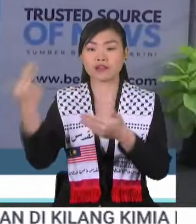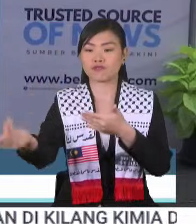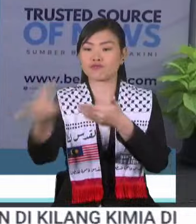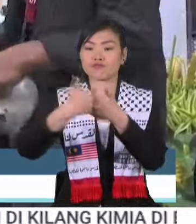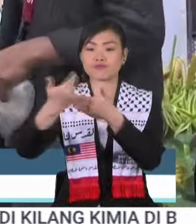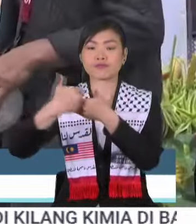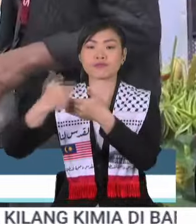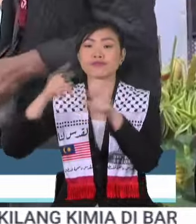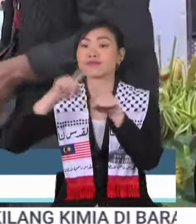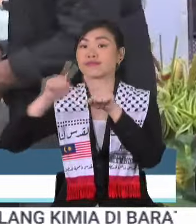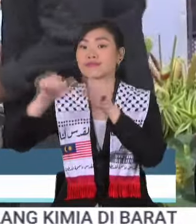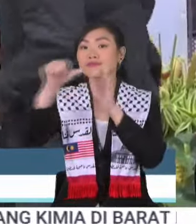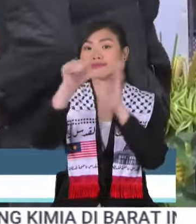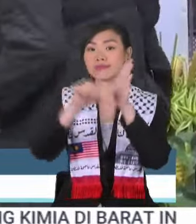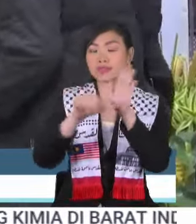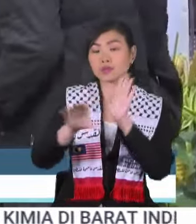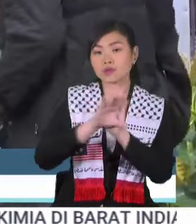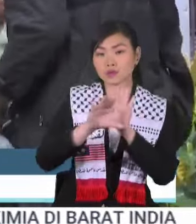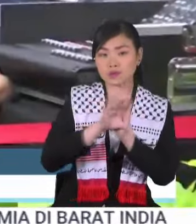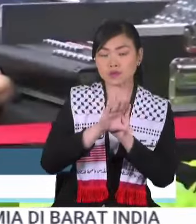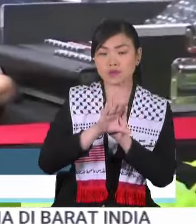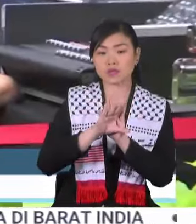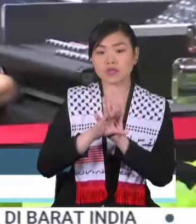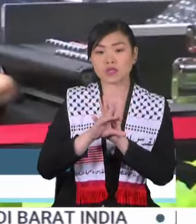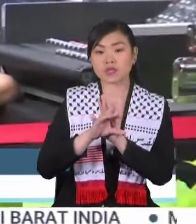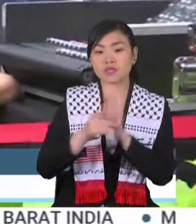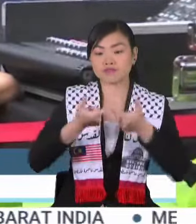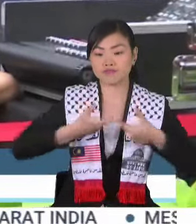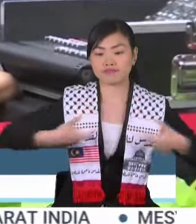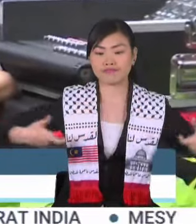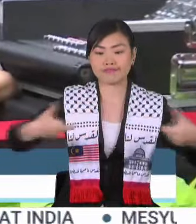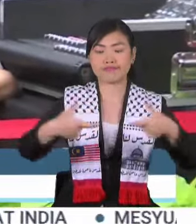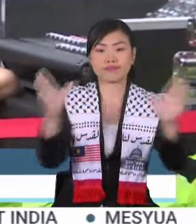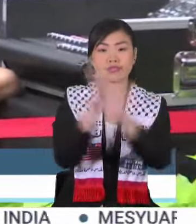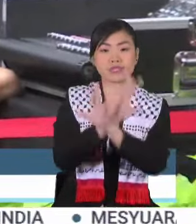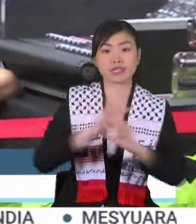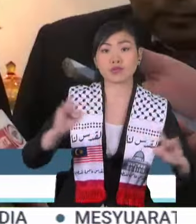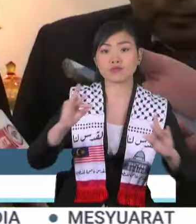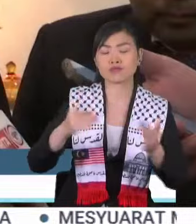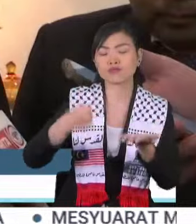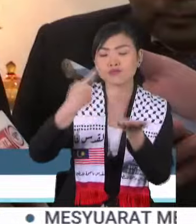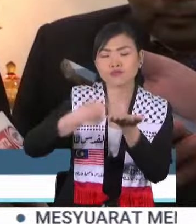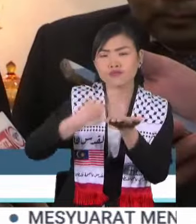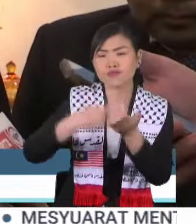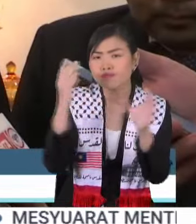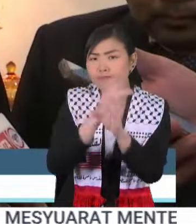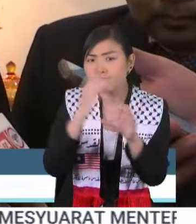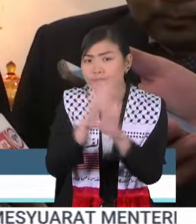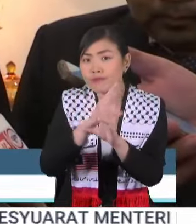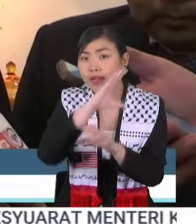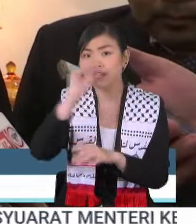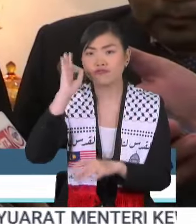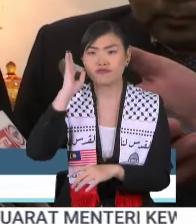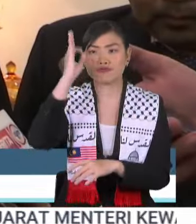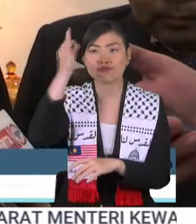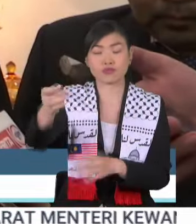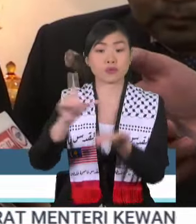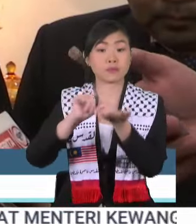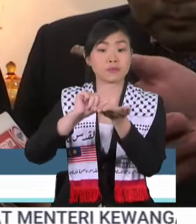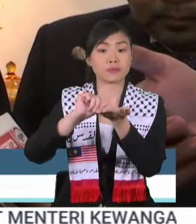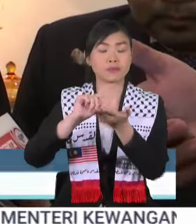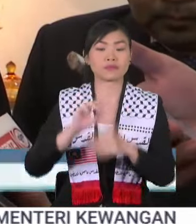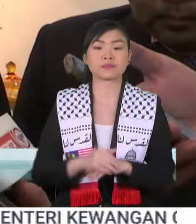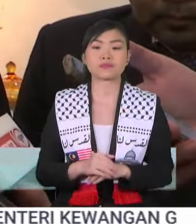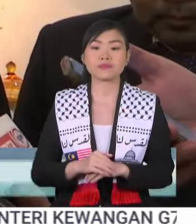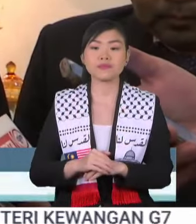menyertai beberapa acara seperti Persidangan Media Sarawak untuk membincangkan cabaran Inilah dan masa depan media. Ruang yang